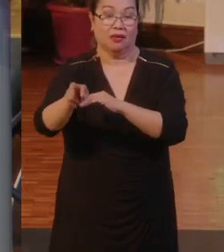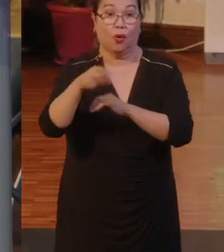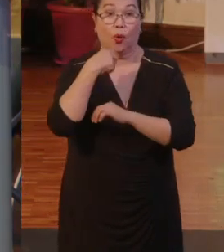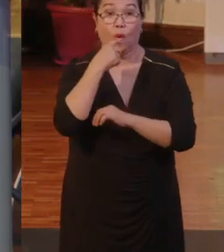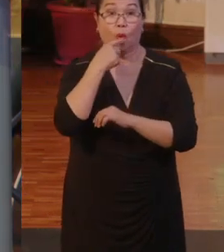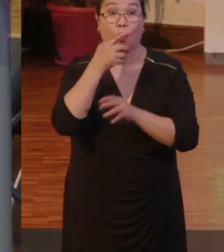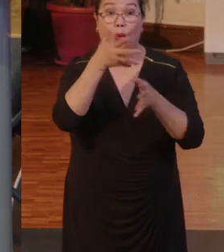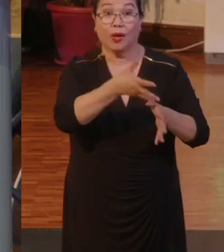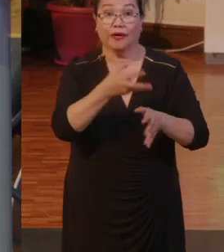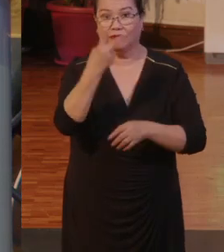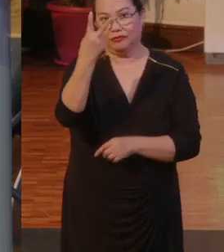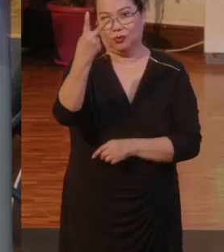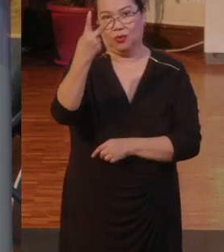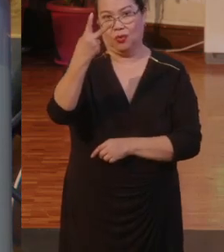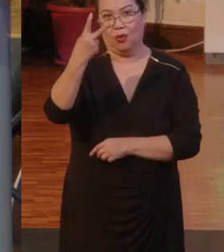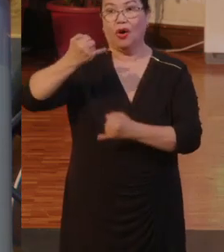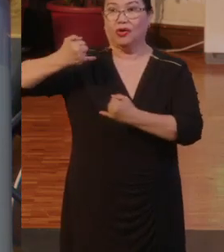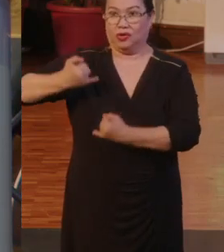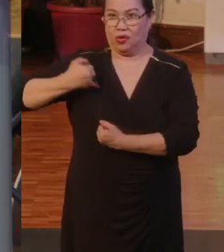Si Joshua at si Caleb.